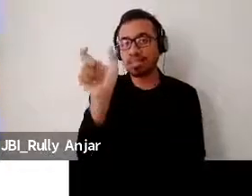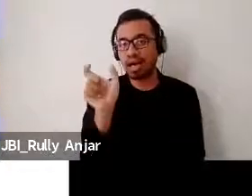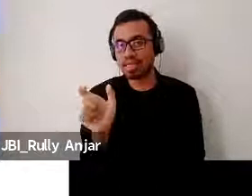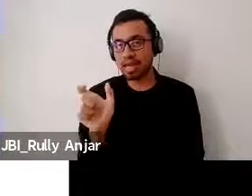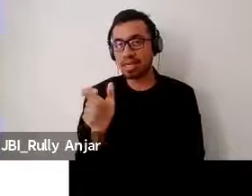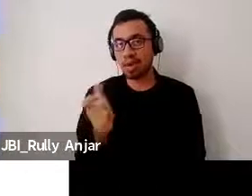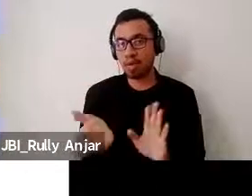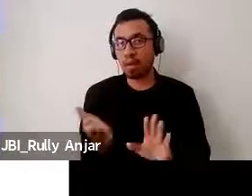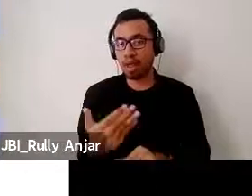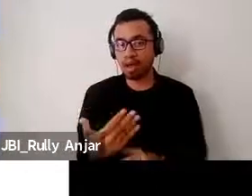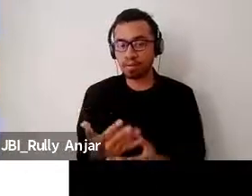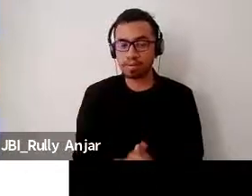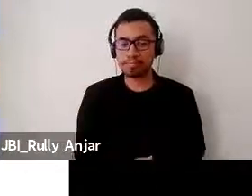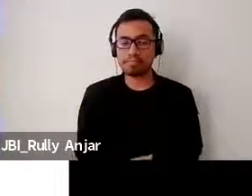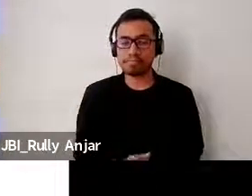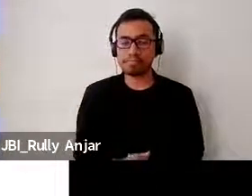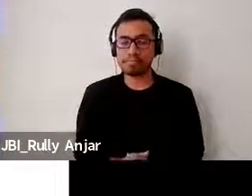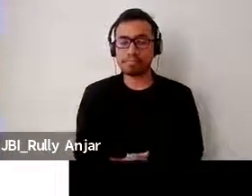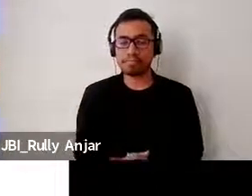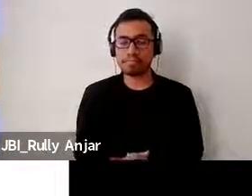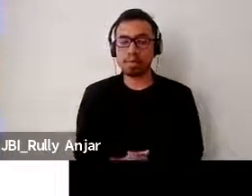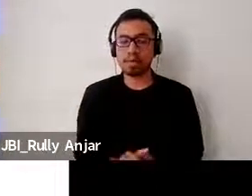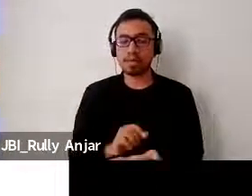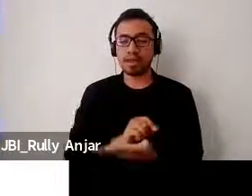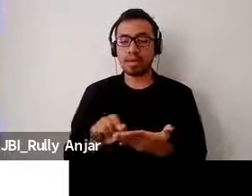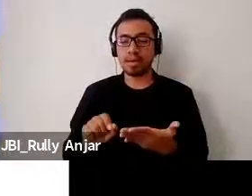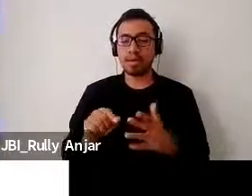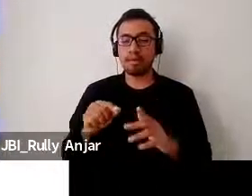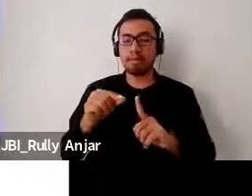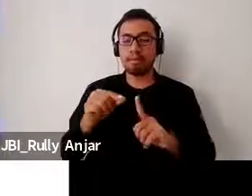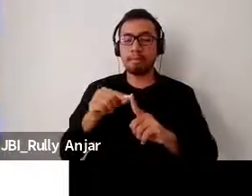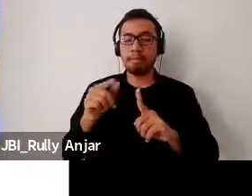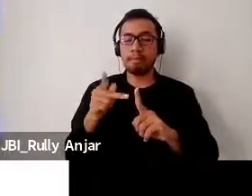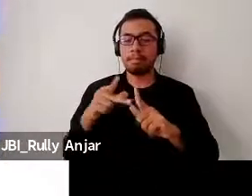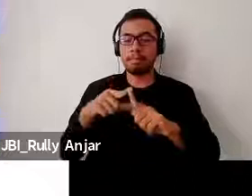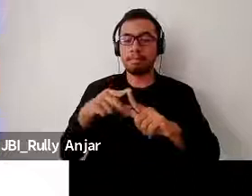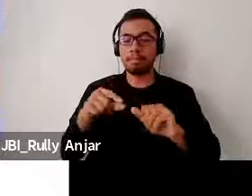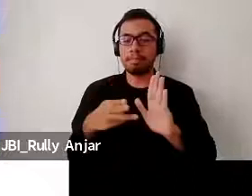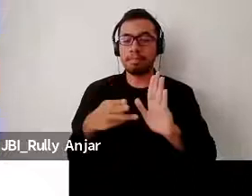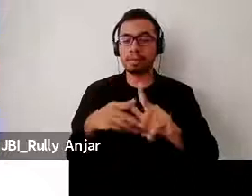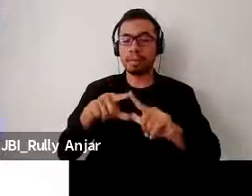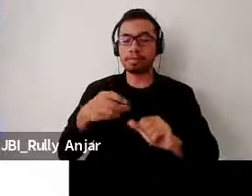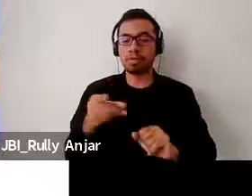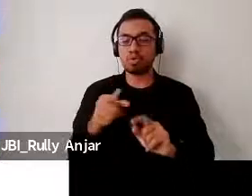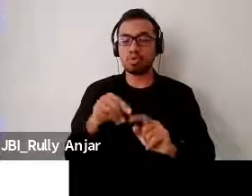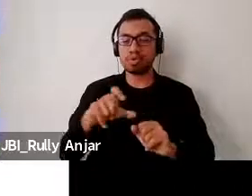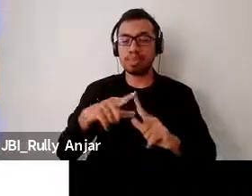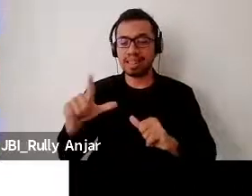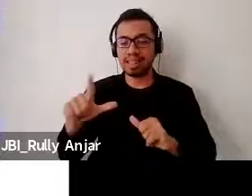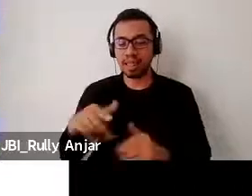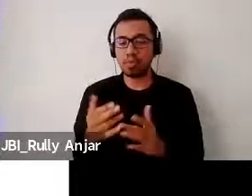yaitu pharmaceutical, ini seperti binary opposition ya, atau saya nggak tahu apakah binary opposition atau dua